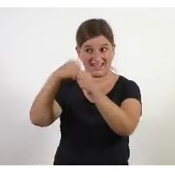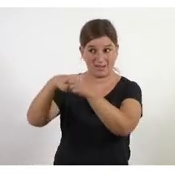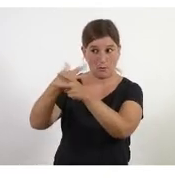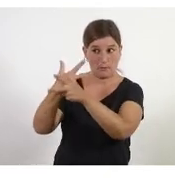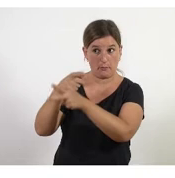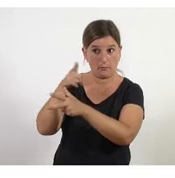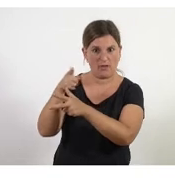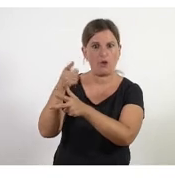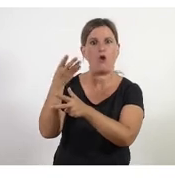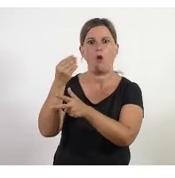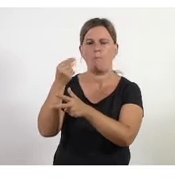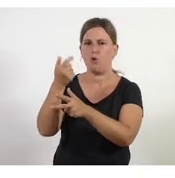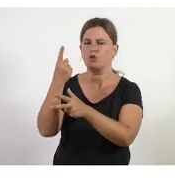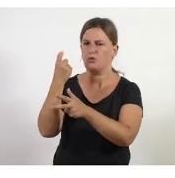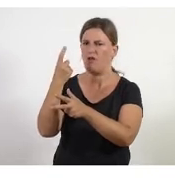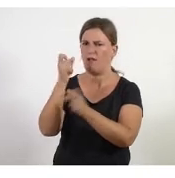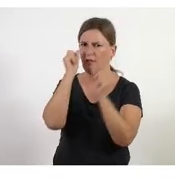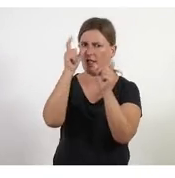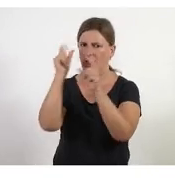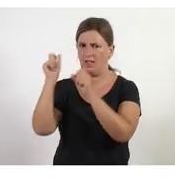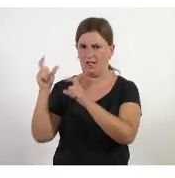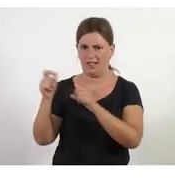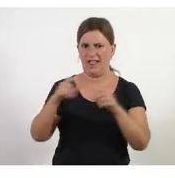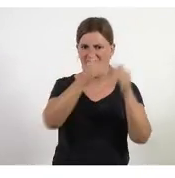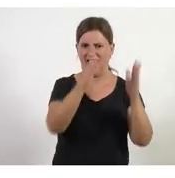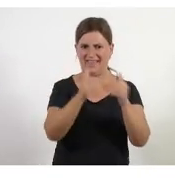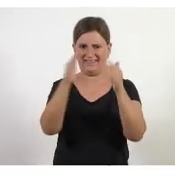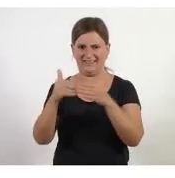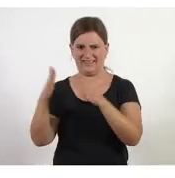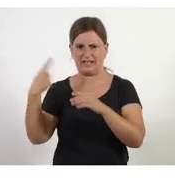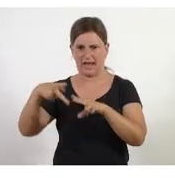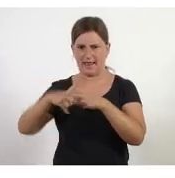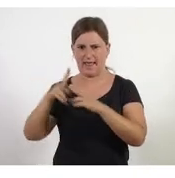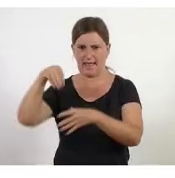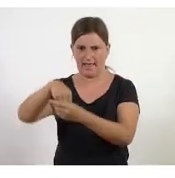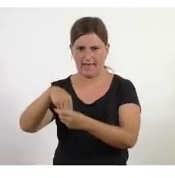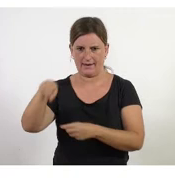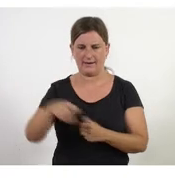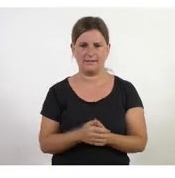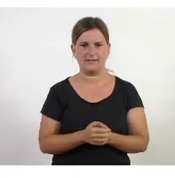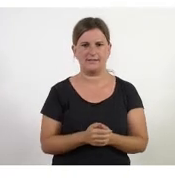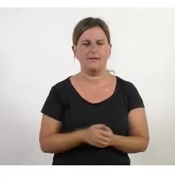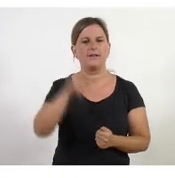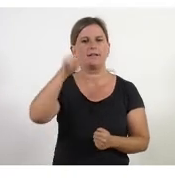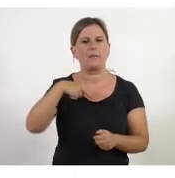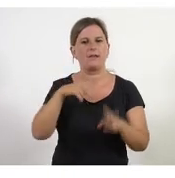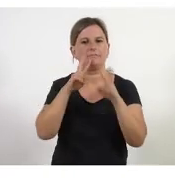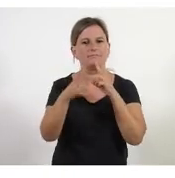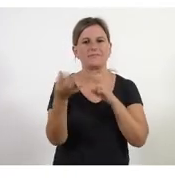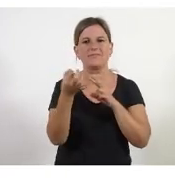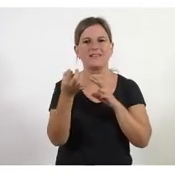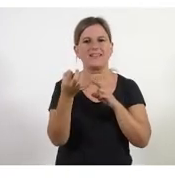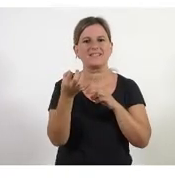moltes funcionalitats a descobrir en moltes entitats. I el punt d'integració que volia destacar aquí és la integració amb el